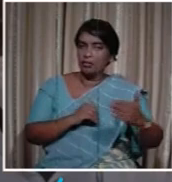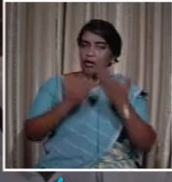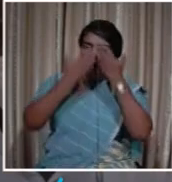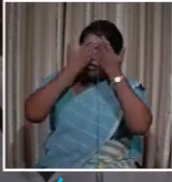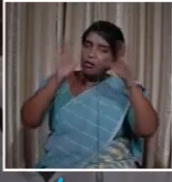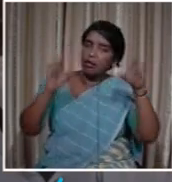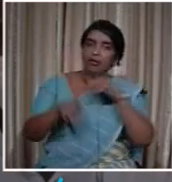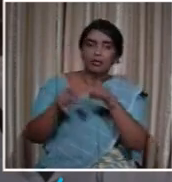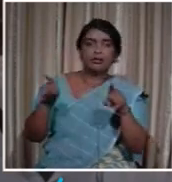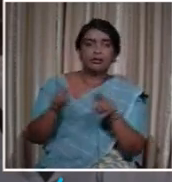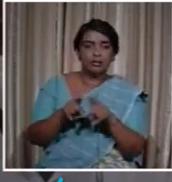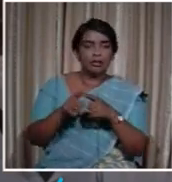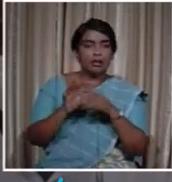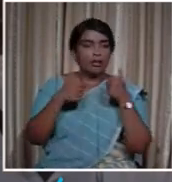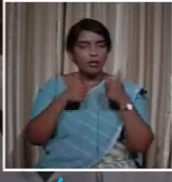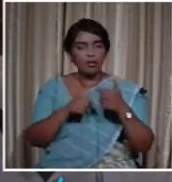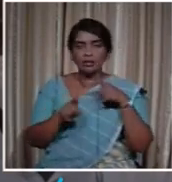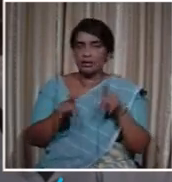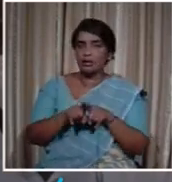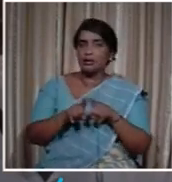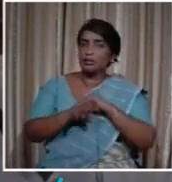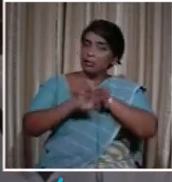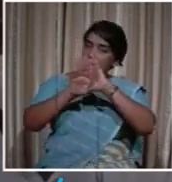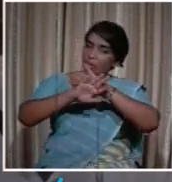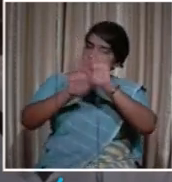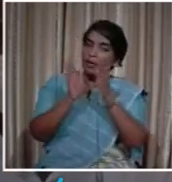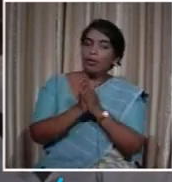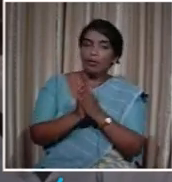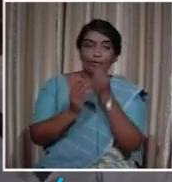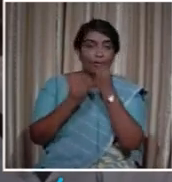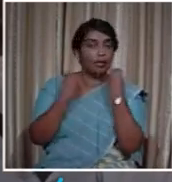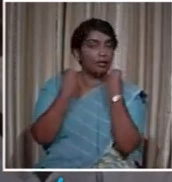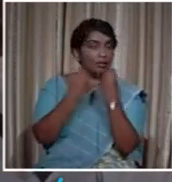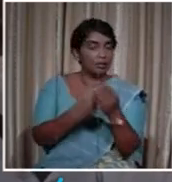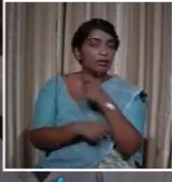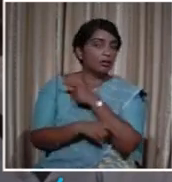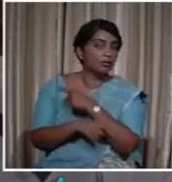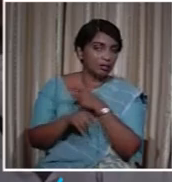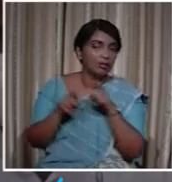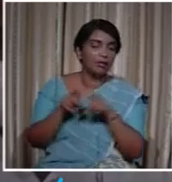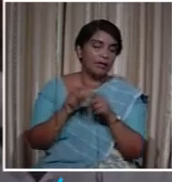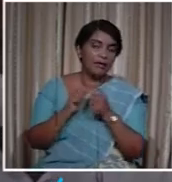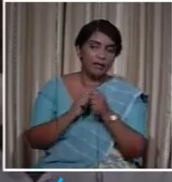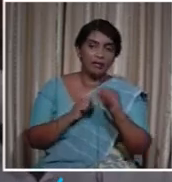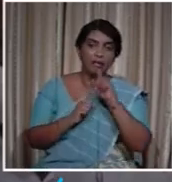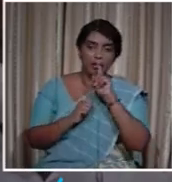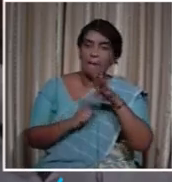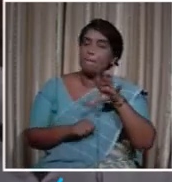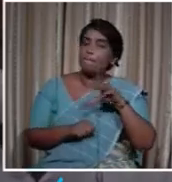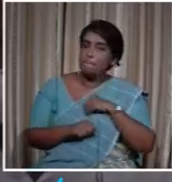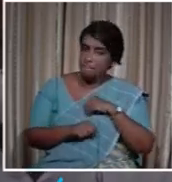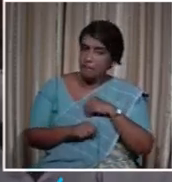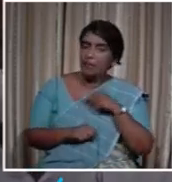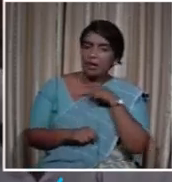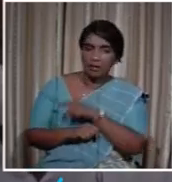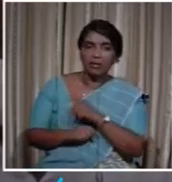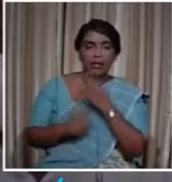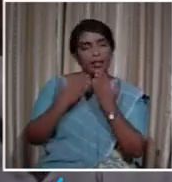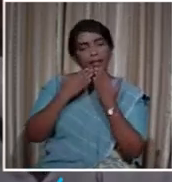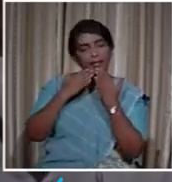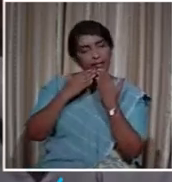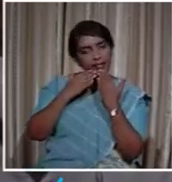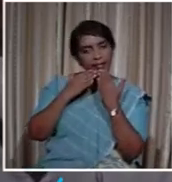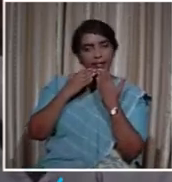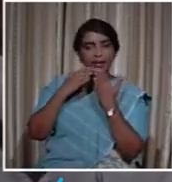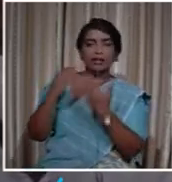மனதோடு எல்லோருக்காகவும் இந்த உணவை அவர் அனுப்பி வைக்கின்ற இந்த விடயத்தை நாங்கள் மனதார வரவேற்கிறோம், பாராட்டுகிறோம். மு.க.ஸ்டாலின் அவர்களுடைய இந்த முயற்சி